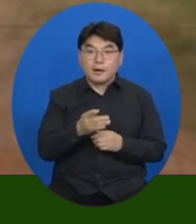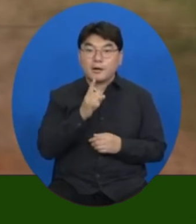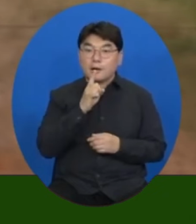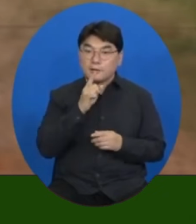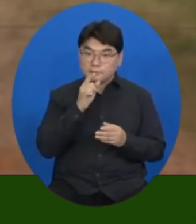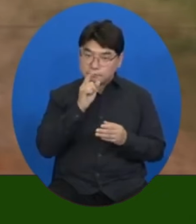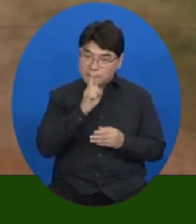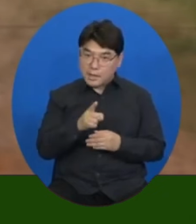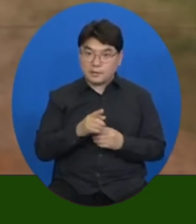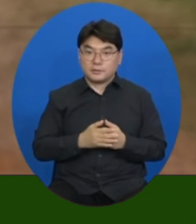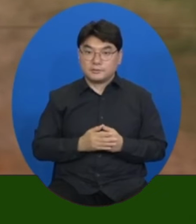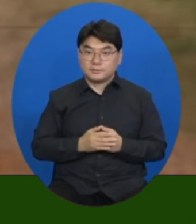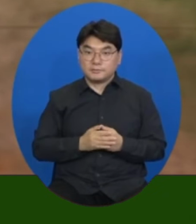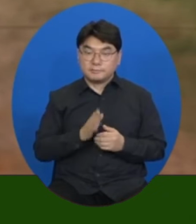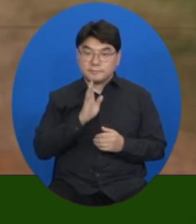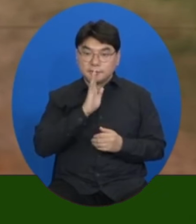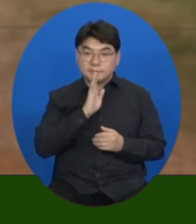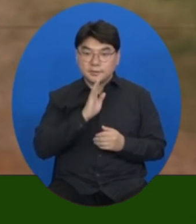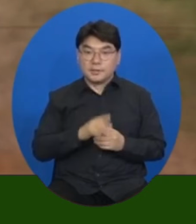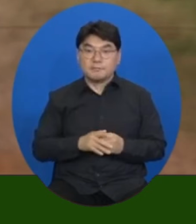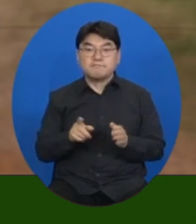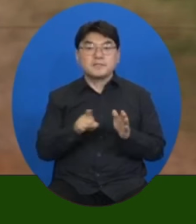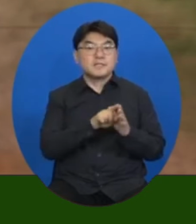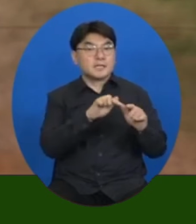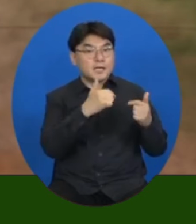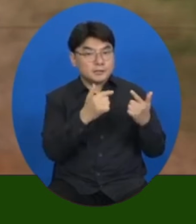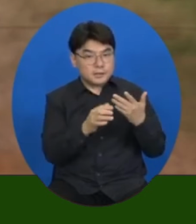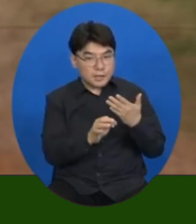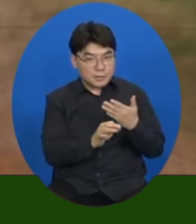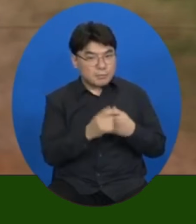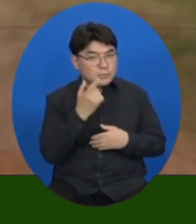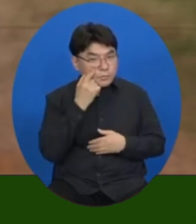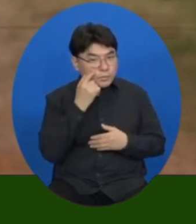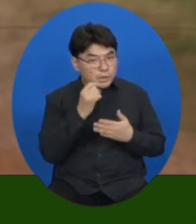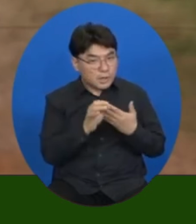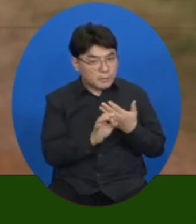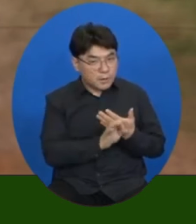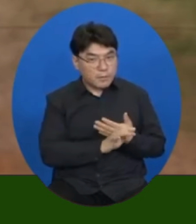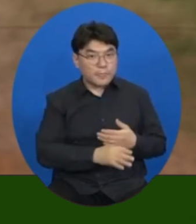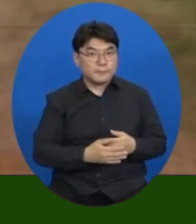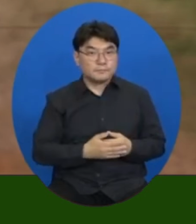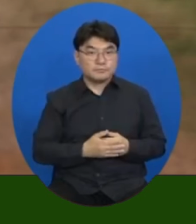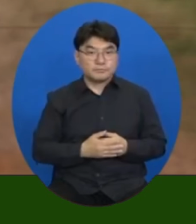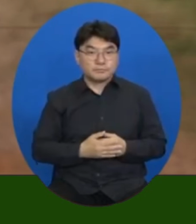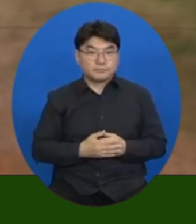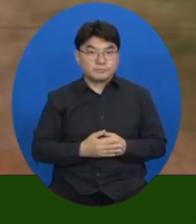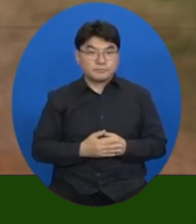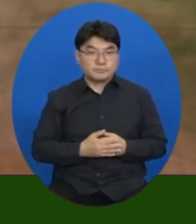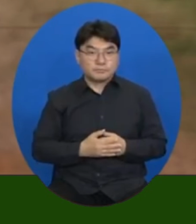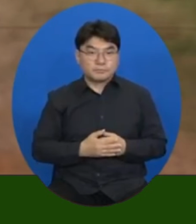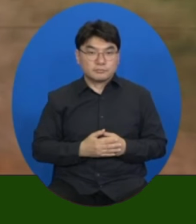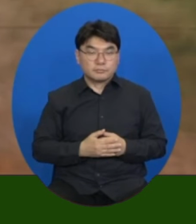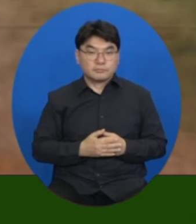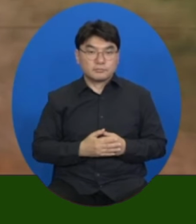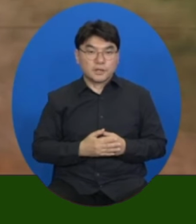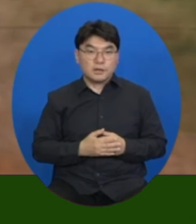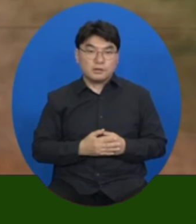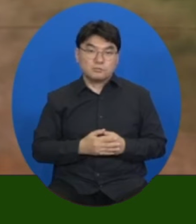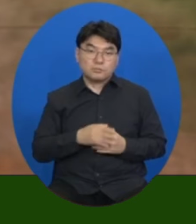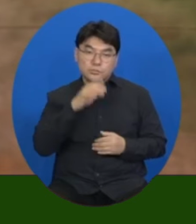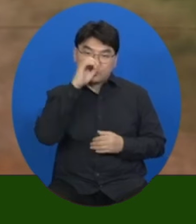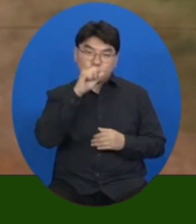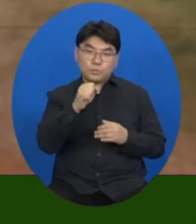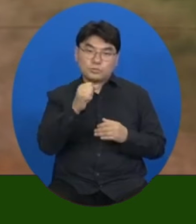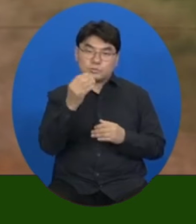만약 그것을 믿지 못하겠다고 하면 하나님이라고 믿지 못하겠다고 하면 아 그는 성인 군자의